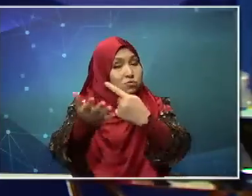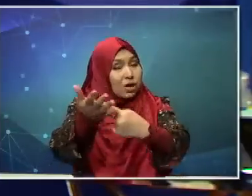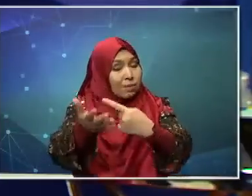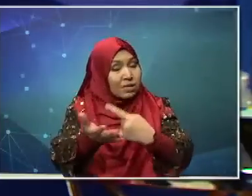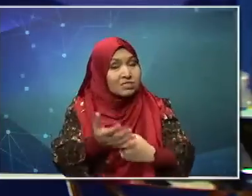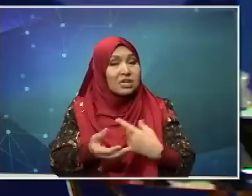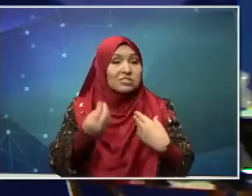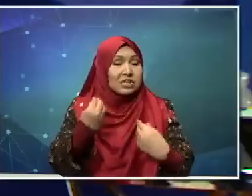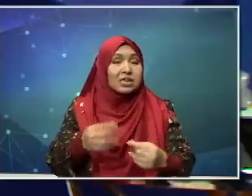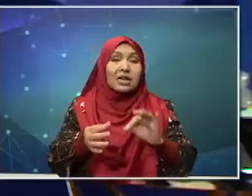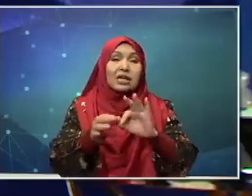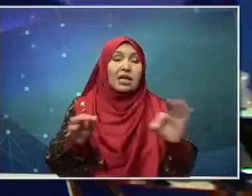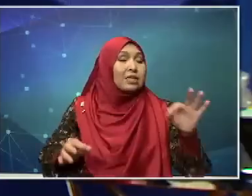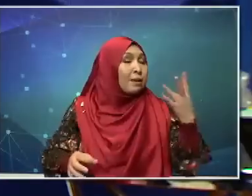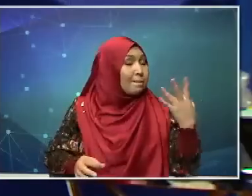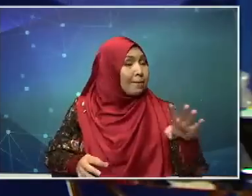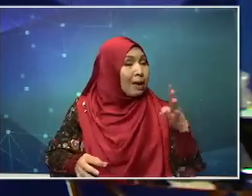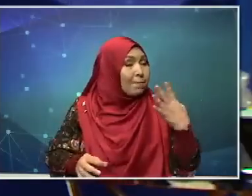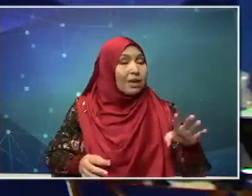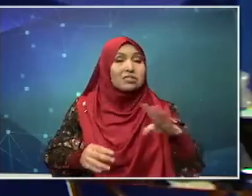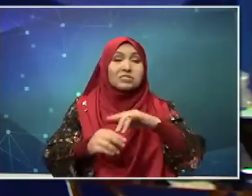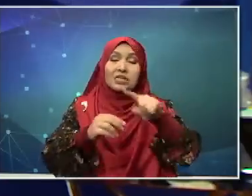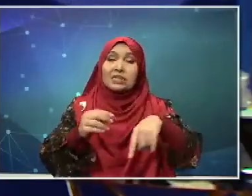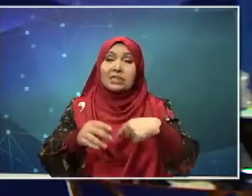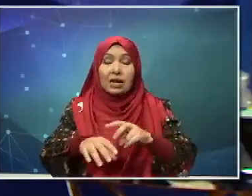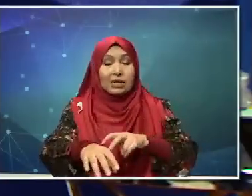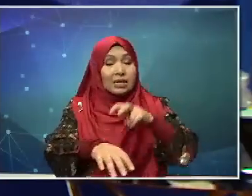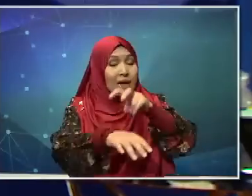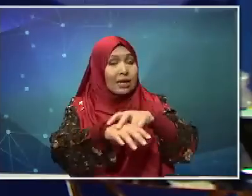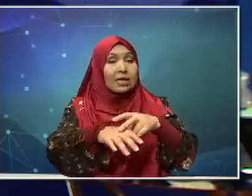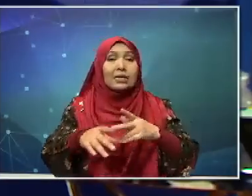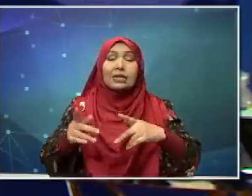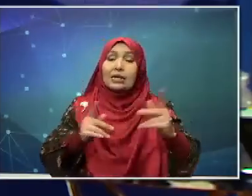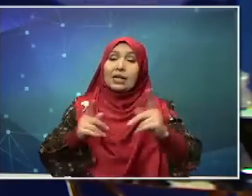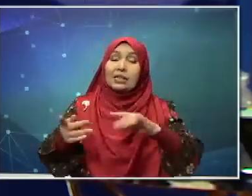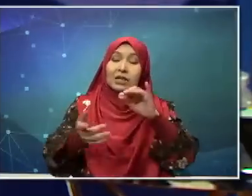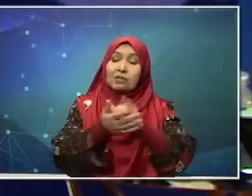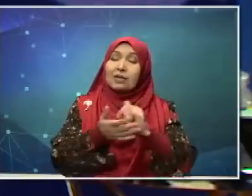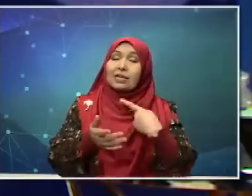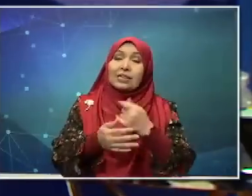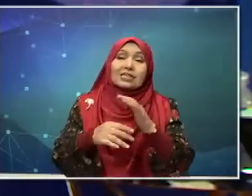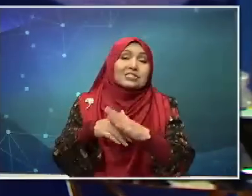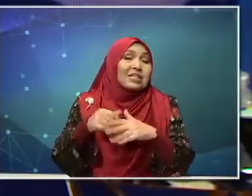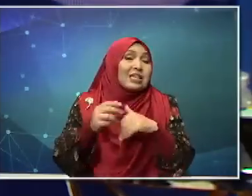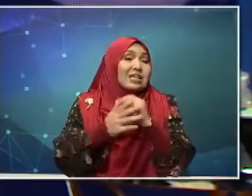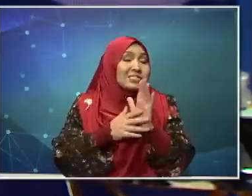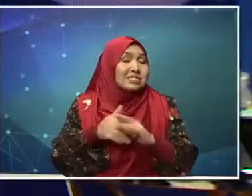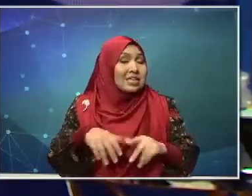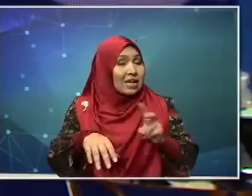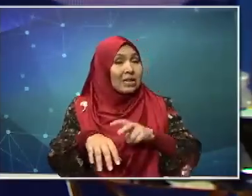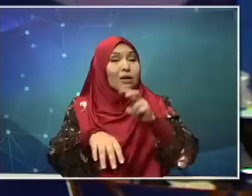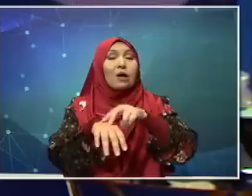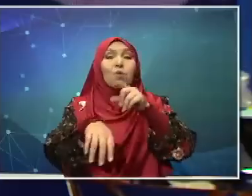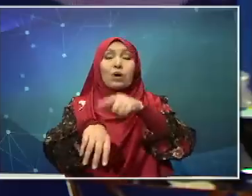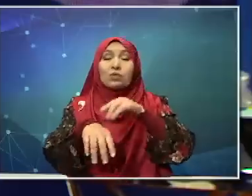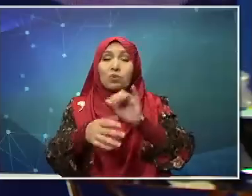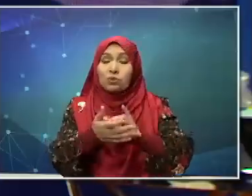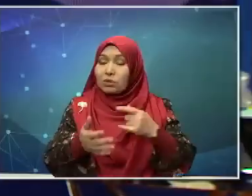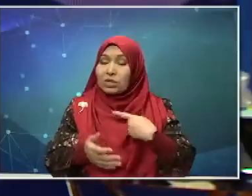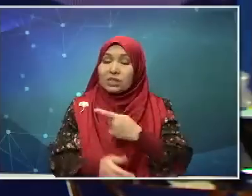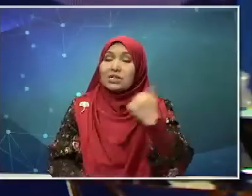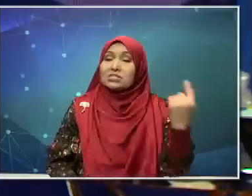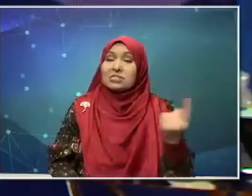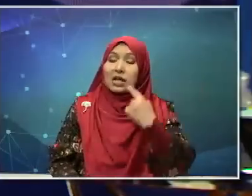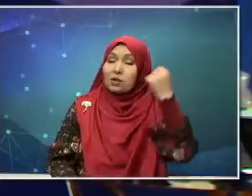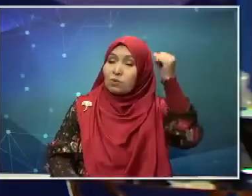cybersix sama ayam 14 tentang naik kendaraan ini untuk banyak sekali kita sedih saja naik kendaraan make pada waktu itu kita kenal selalu